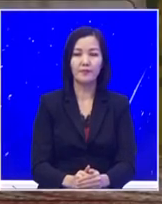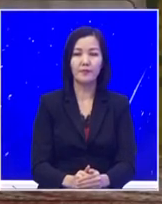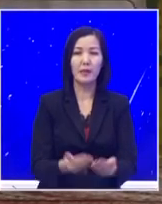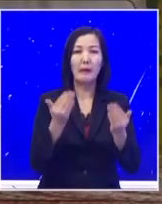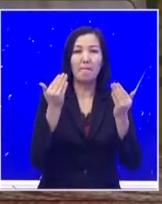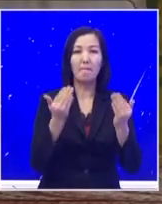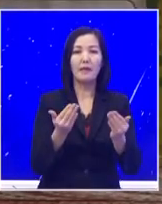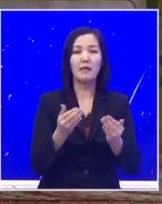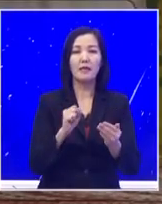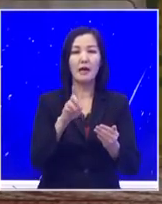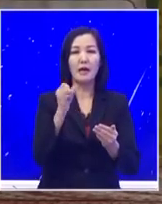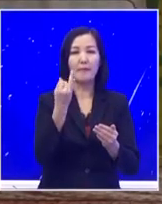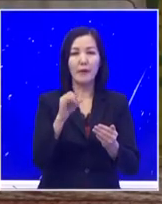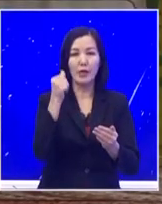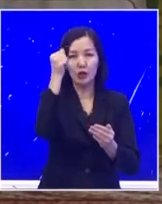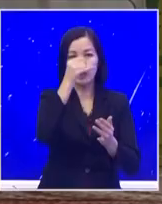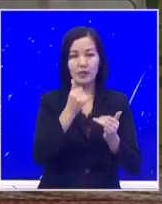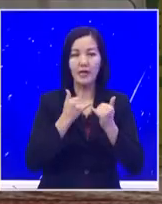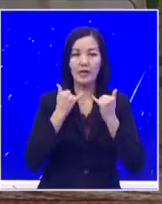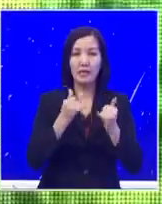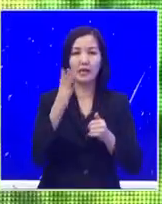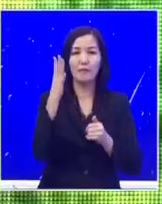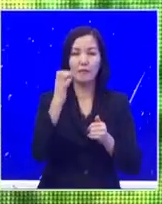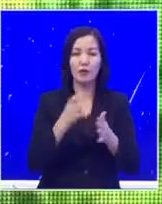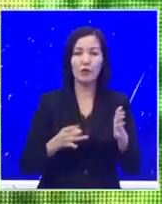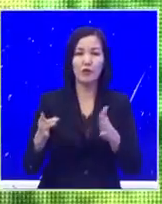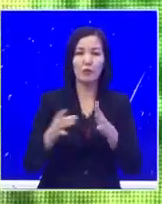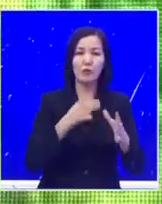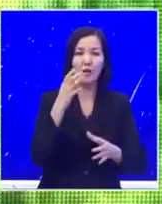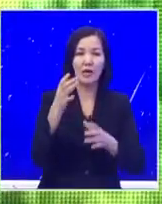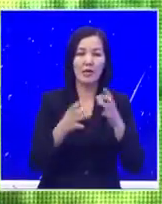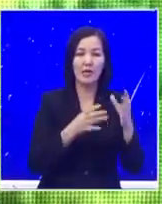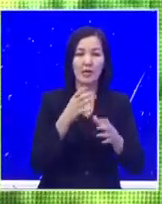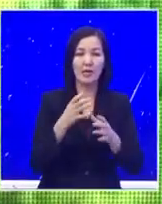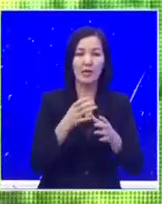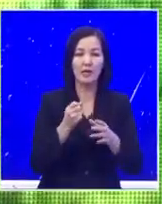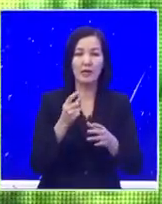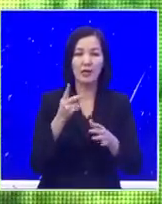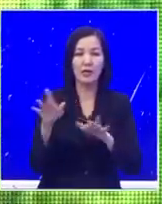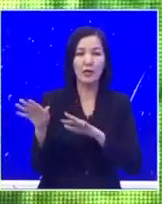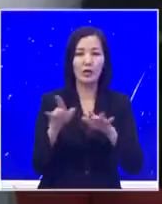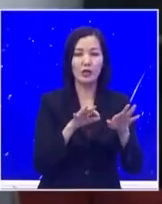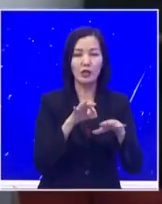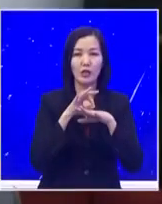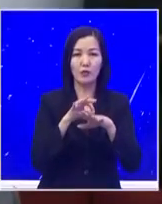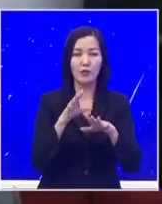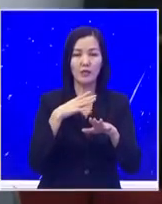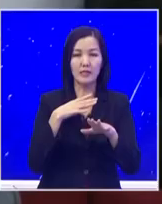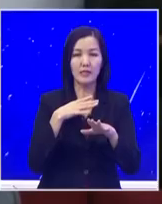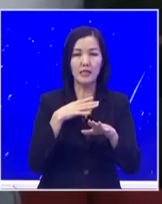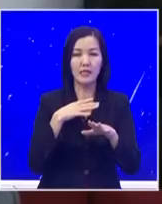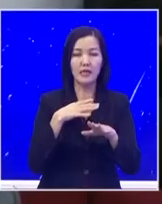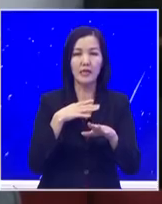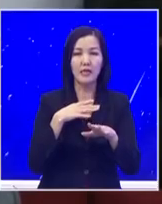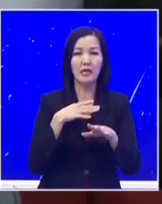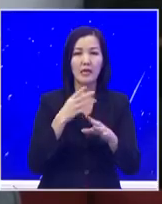Биыл елімізде Абай жылына арналған 500-ге жуық республикалық және халықаралық деңгейде бір қатар іс-шаралар өткізіледі. Атаулы жылға орай